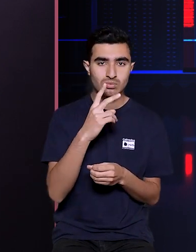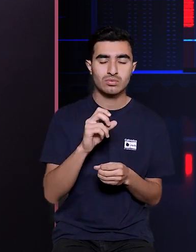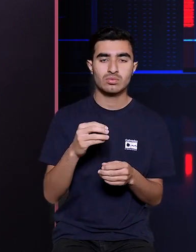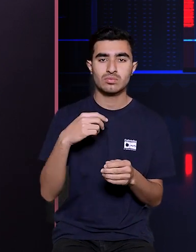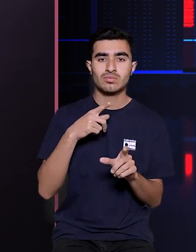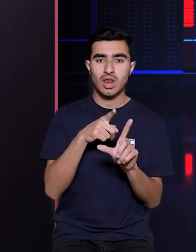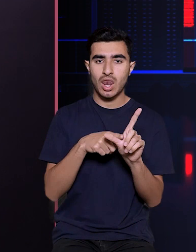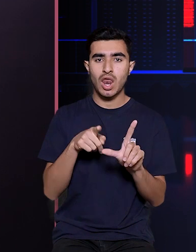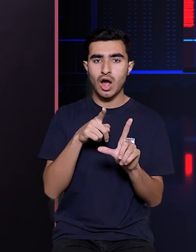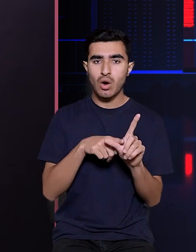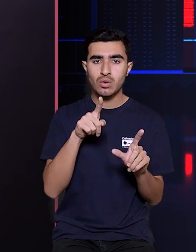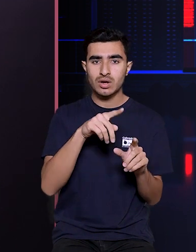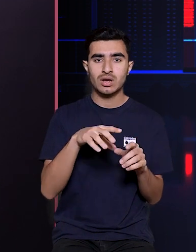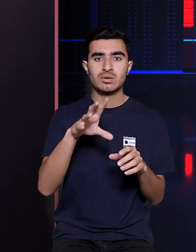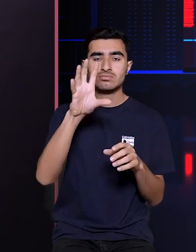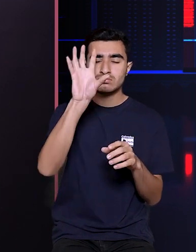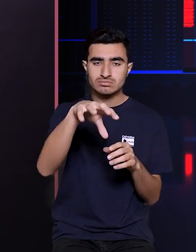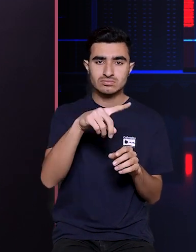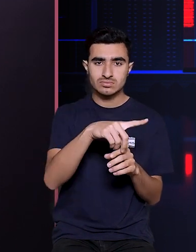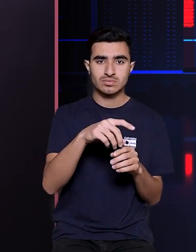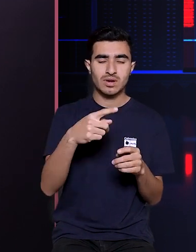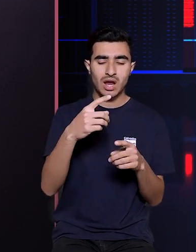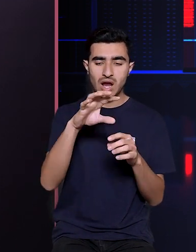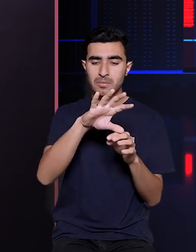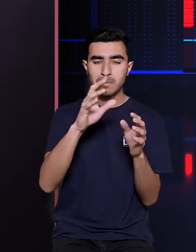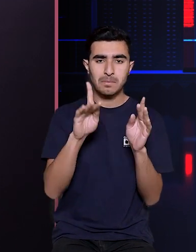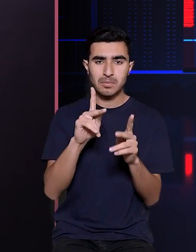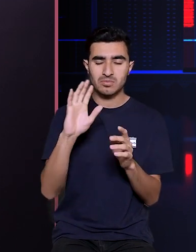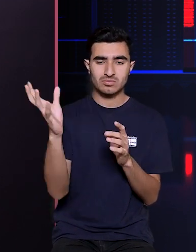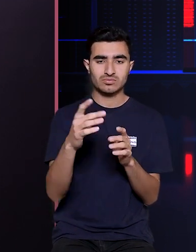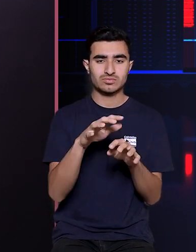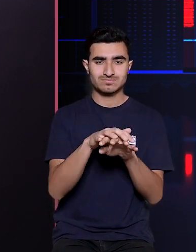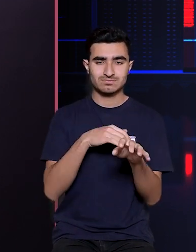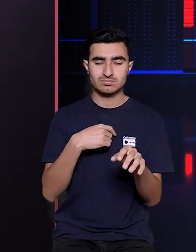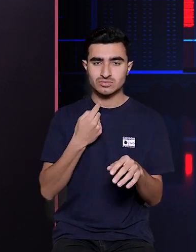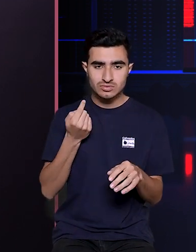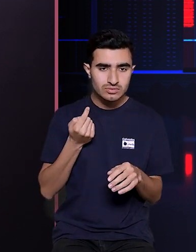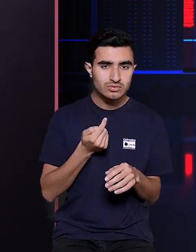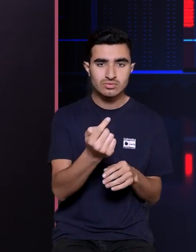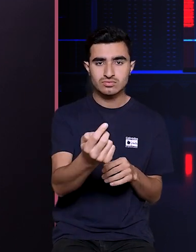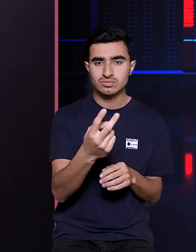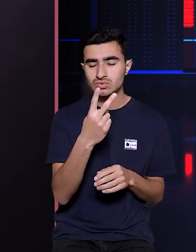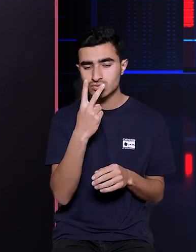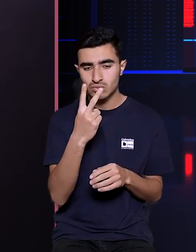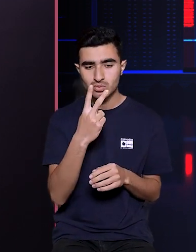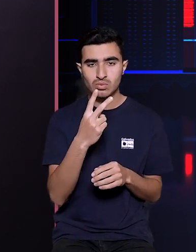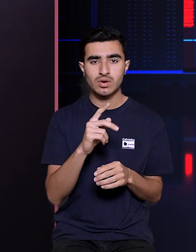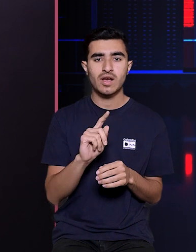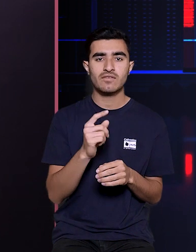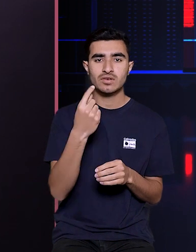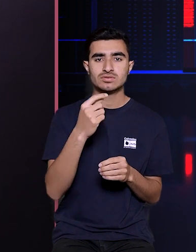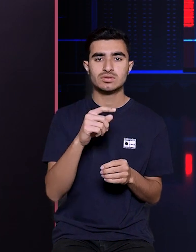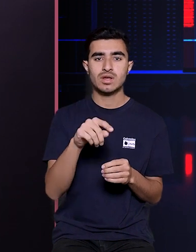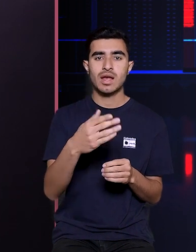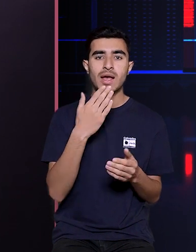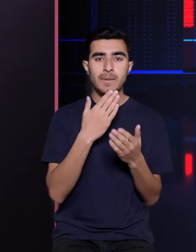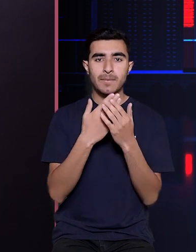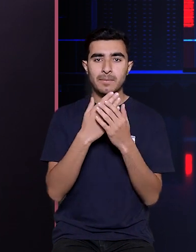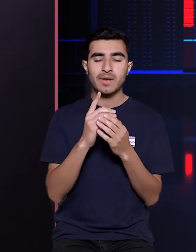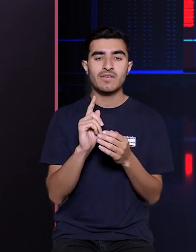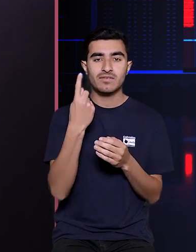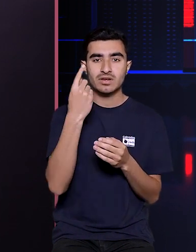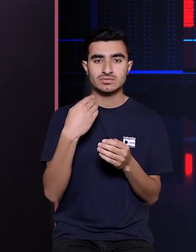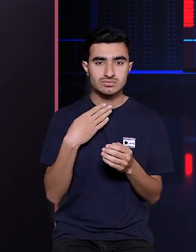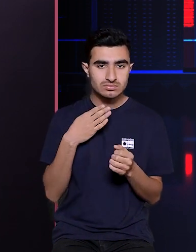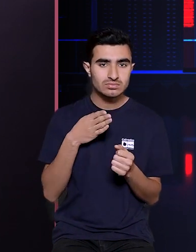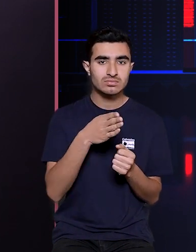था। लाहौर के गुंजान आबाद इलाके में ये स्कूल वाक़या था। हम उस स्कूल में पहुंच गए और हमें पहली जमात